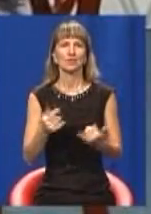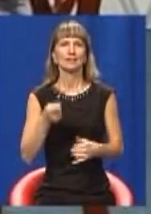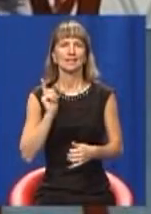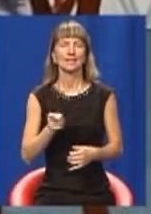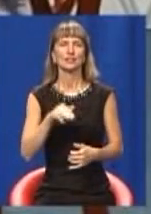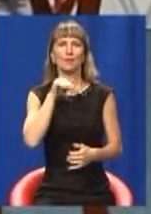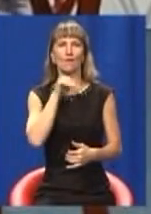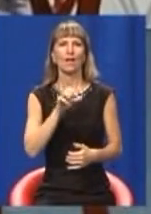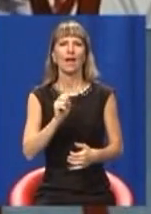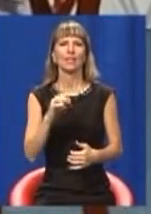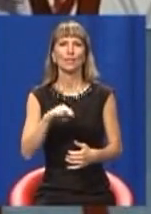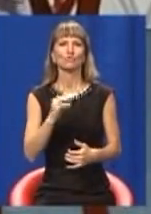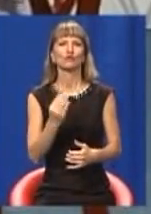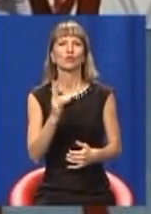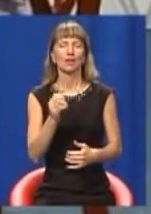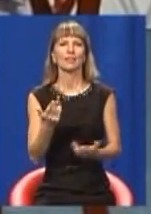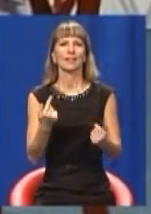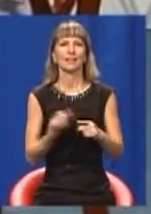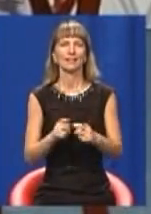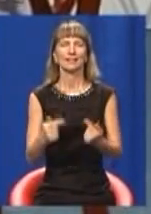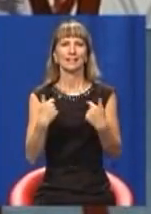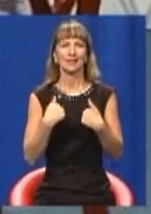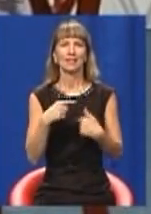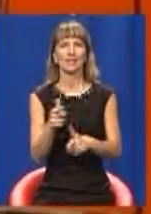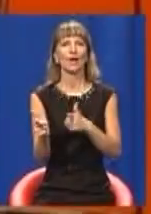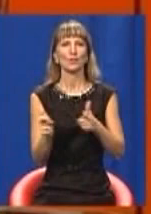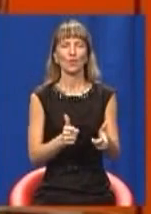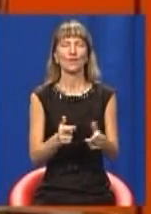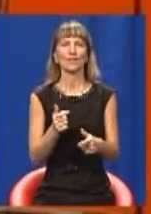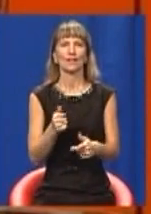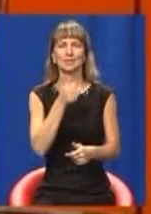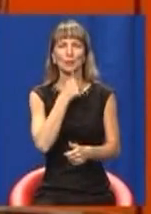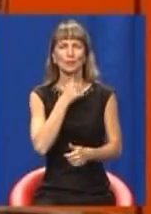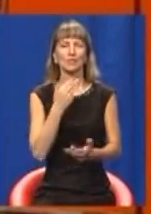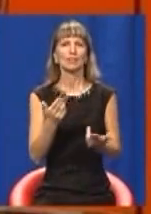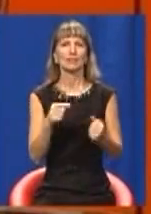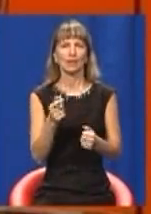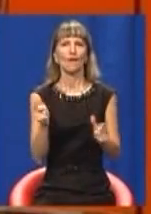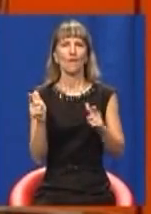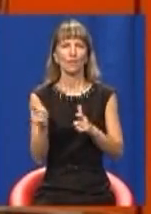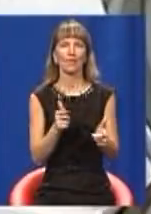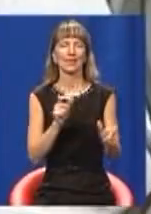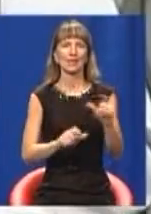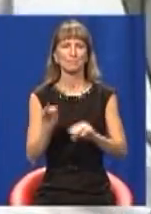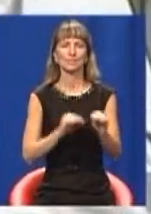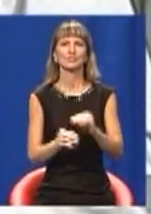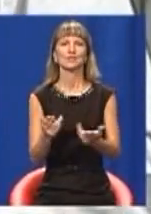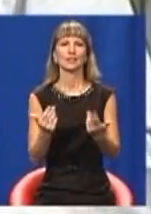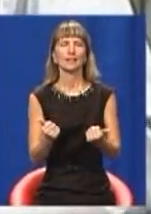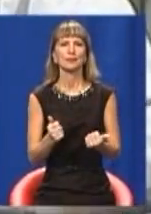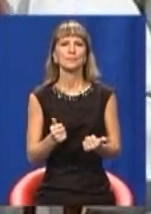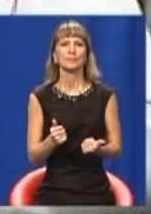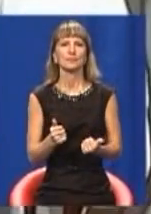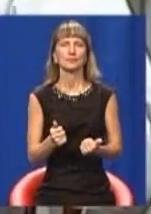профессор Антошка! Да, это я. Ты готова экспериментировать? Да. Ты готова химичить? Да. Ну что ж,